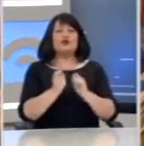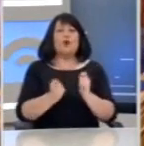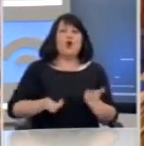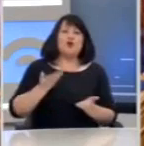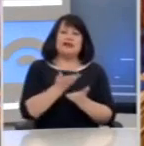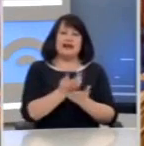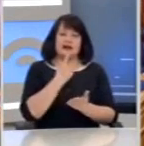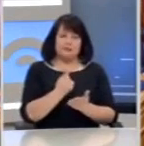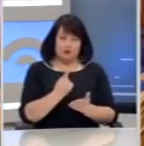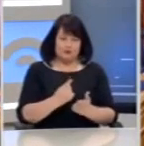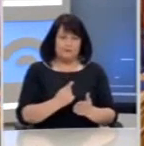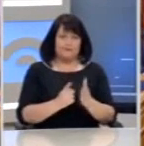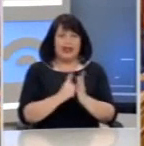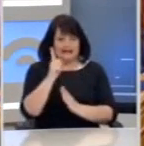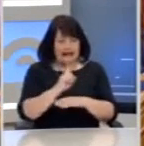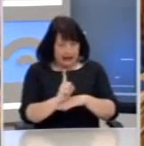Ναι. 10.